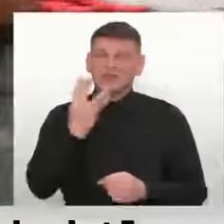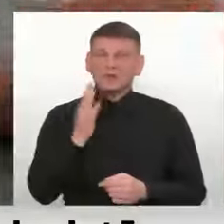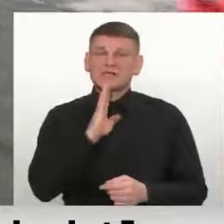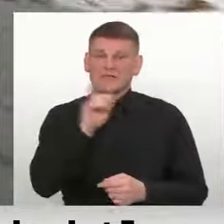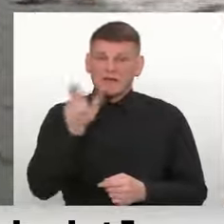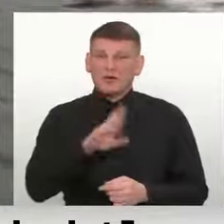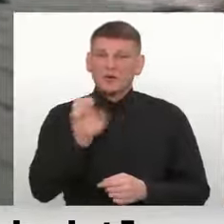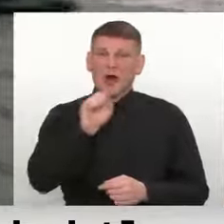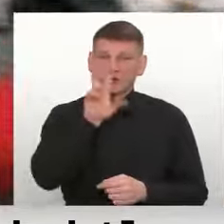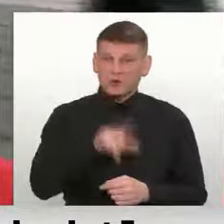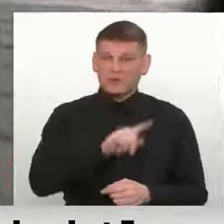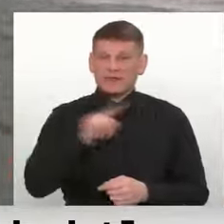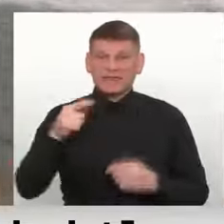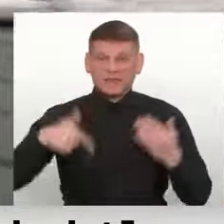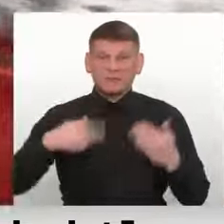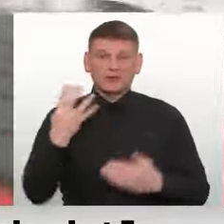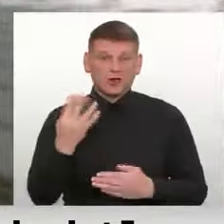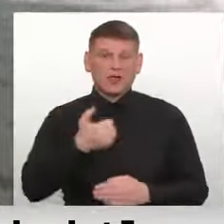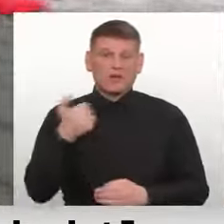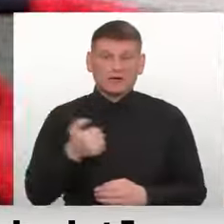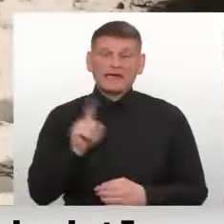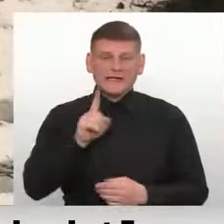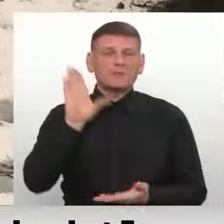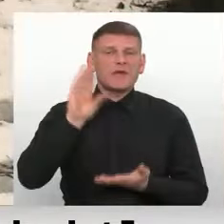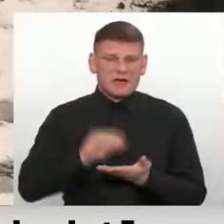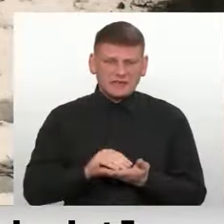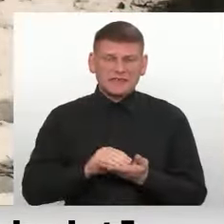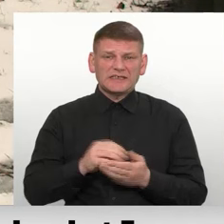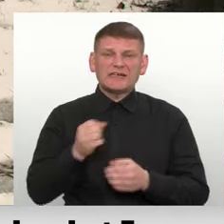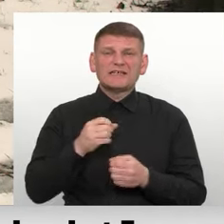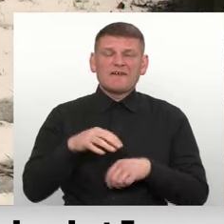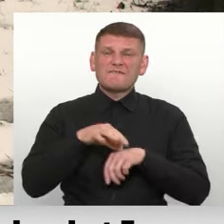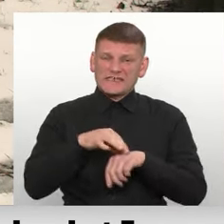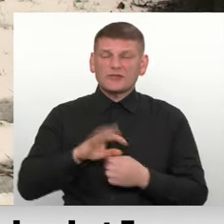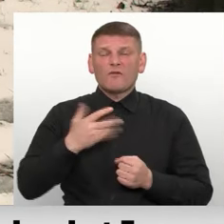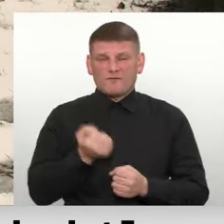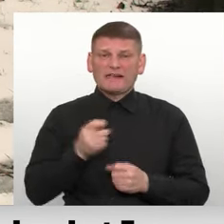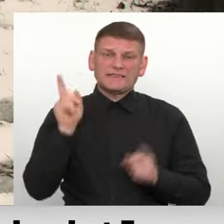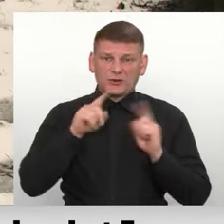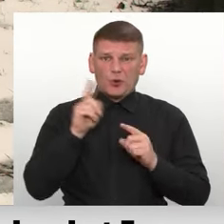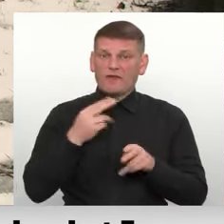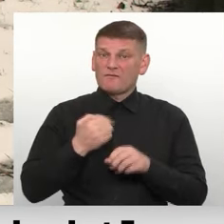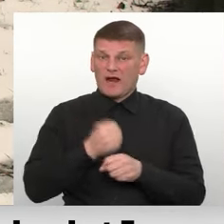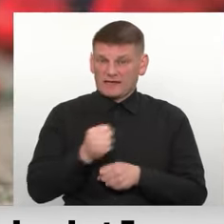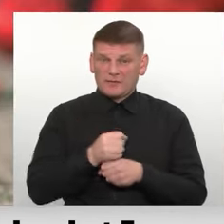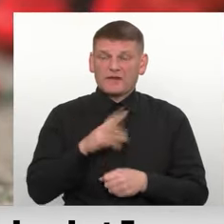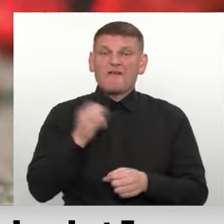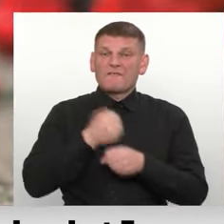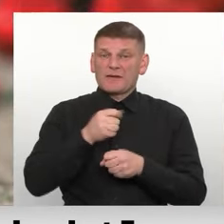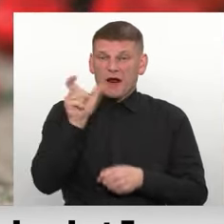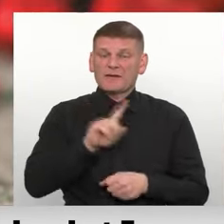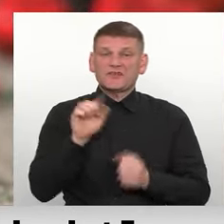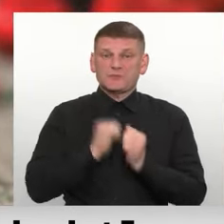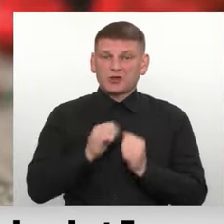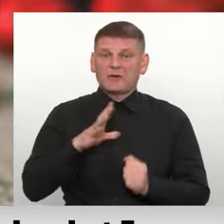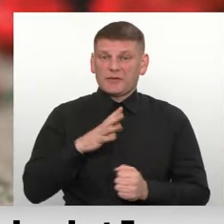no 18 līdz 74 gadiem ir pieredzējusi fizisku vai seksuālu vardarbību. Varmāka visbiežāk bijis vīrietis